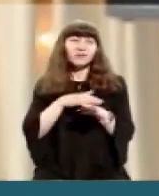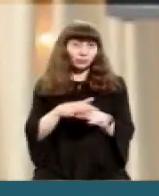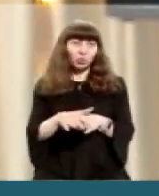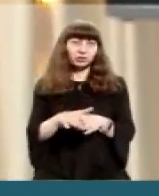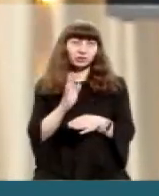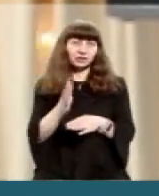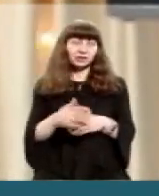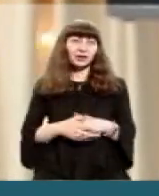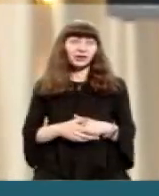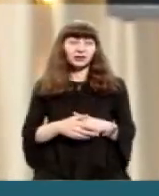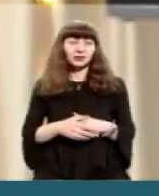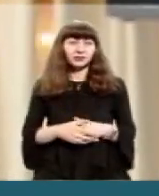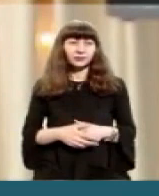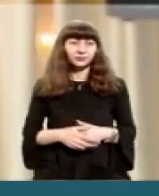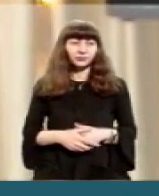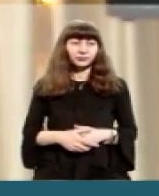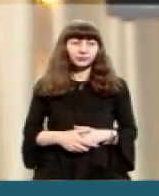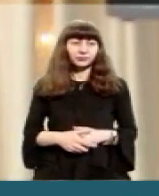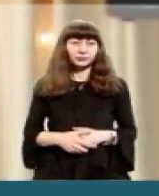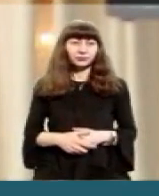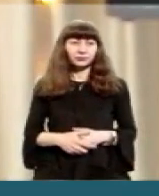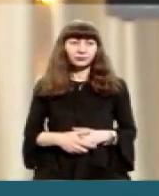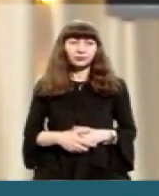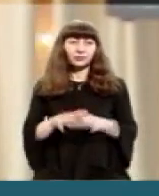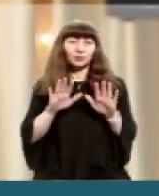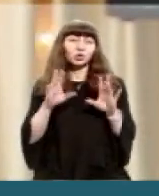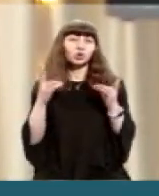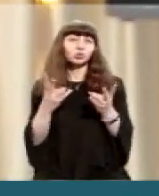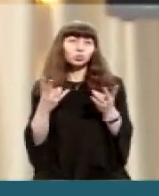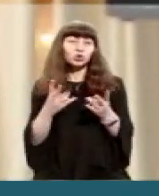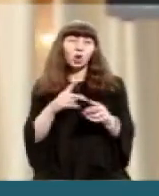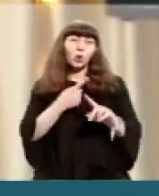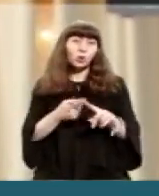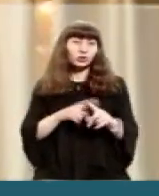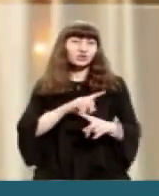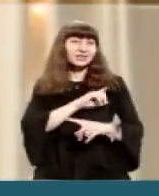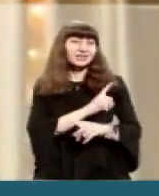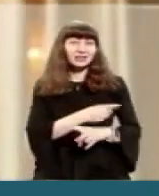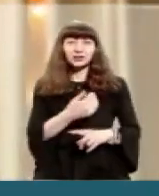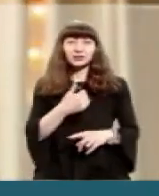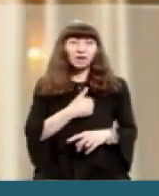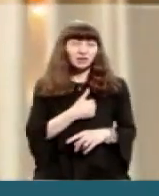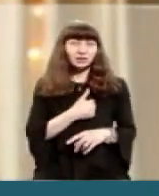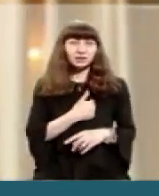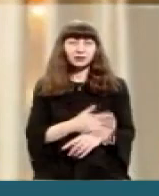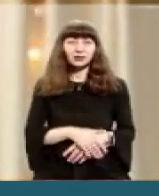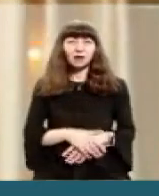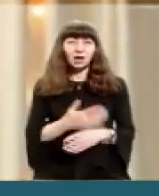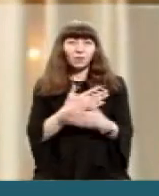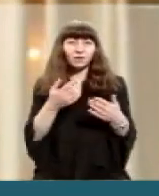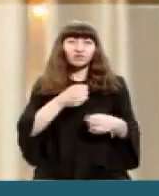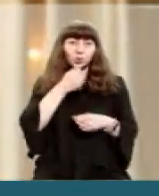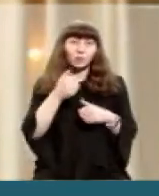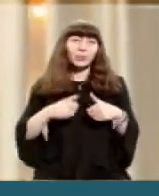случится. Это обязательно реализуется. Только надо очень сильно захотеть. Мы, взрослые,